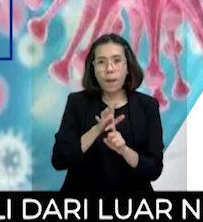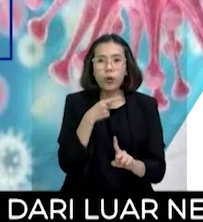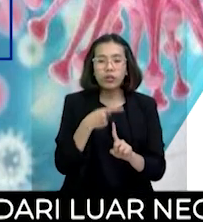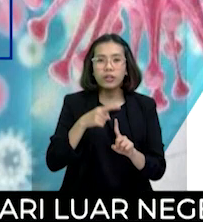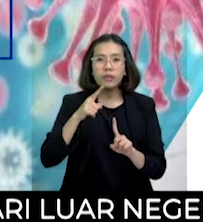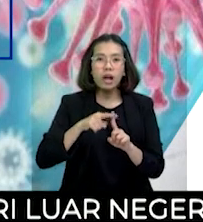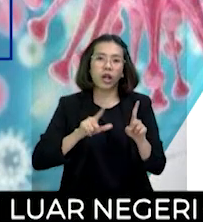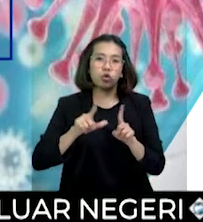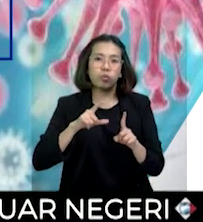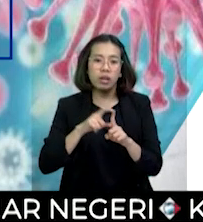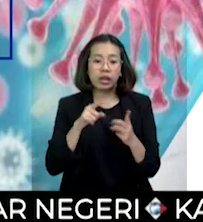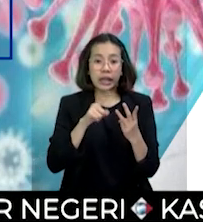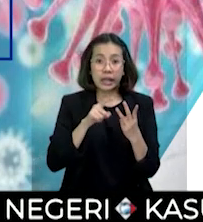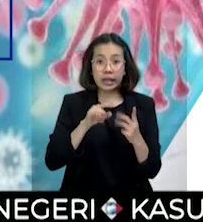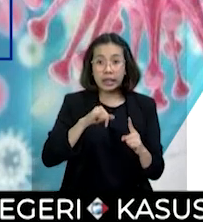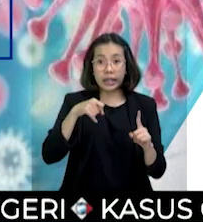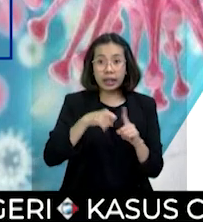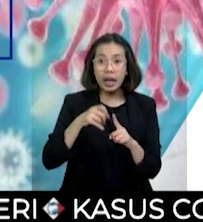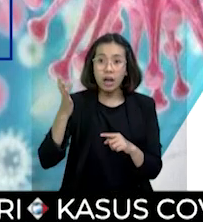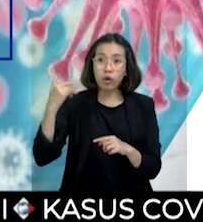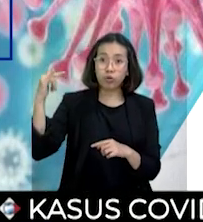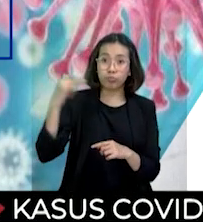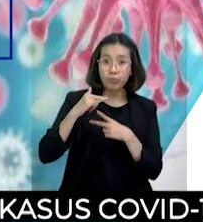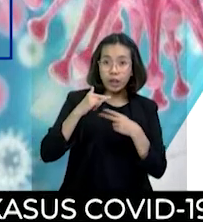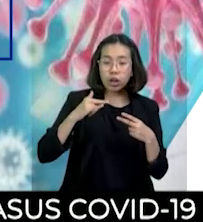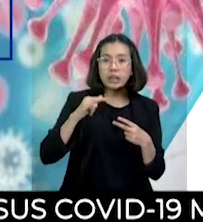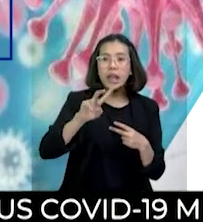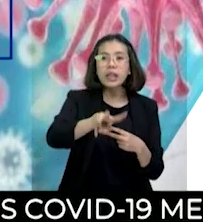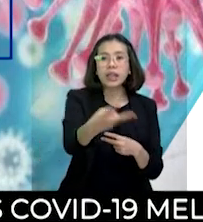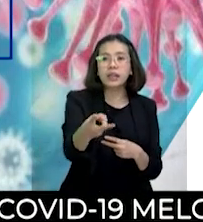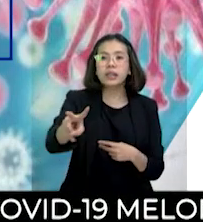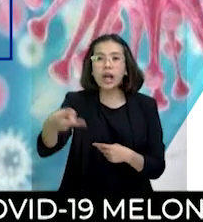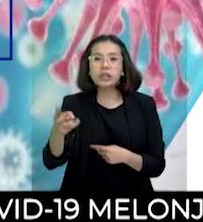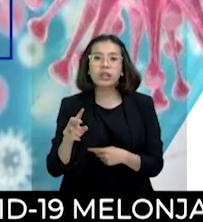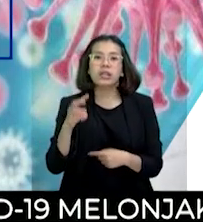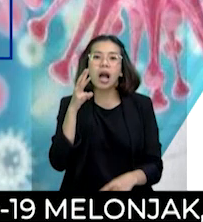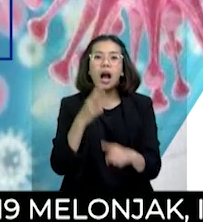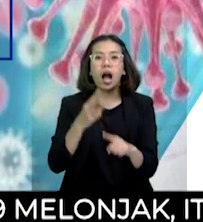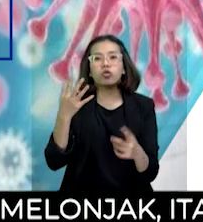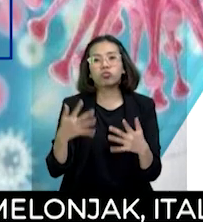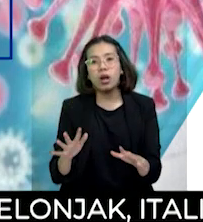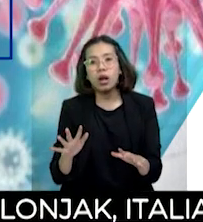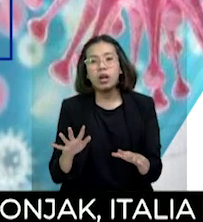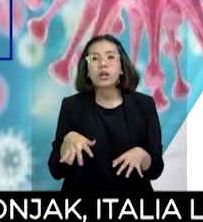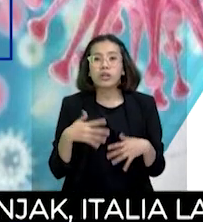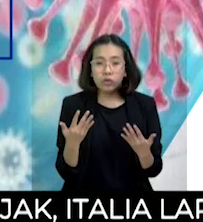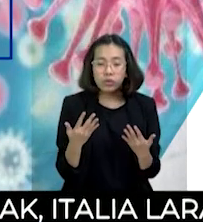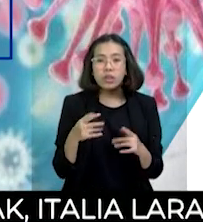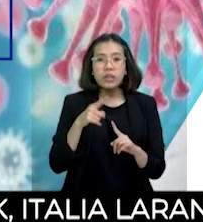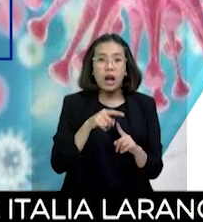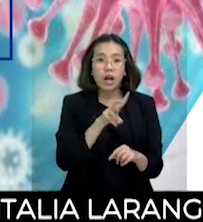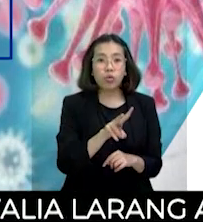sempat transit di 3 bandara sebelum tiba di Bandara Soekarno-Hatta. Penambahan 2 kasus varian Omikron diumumkan pada 20